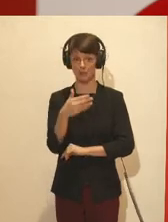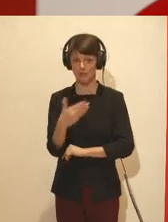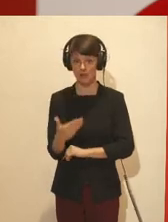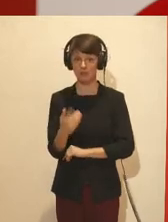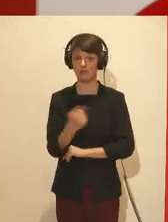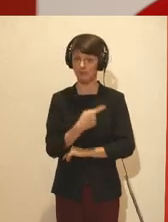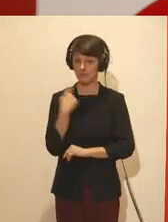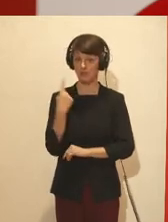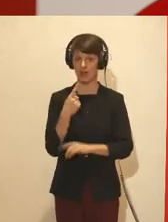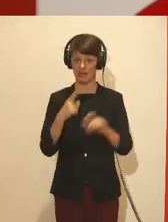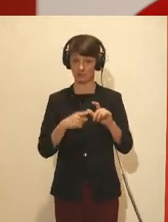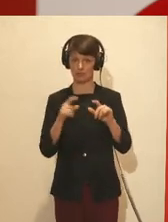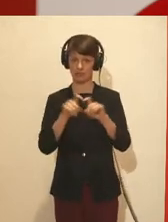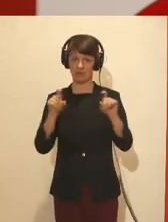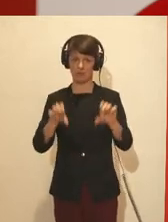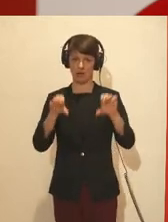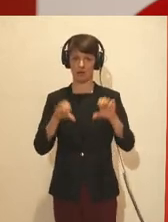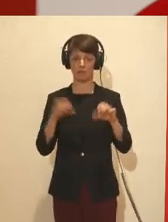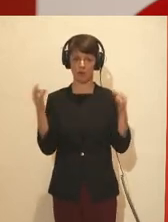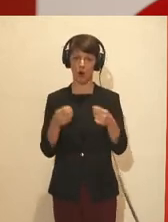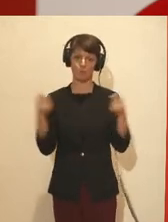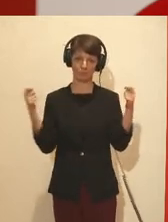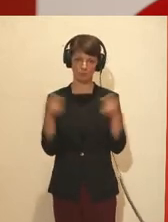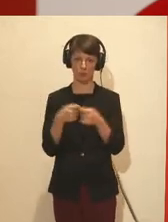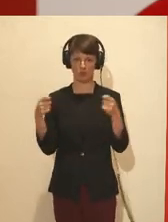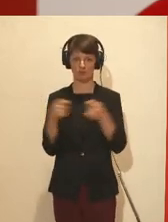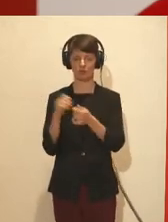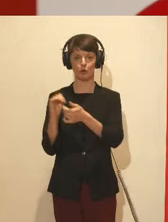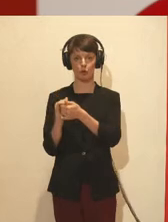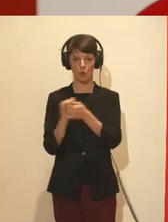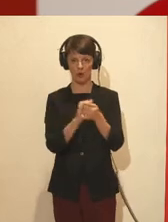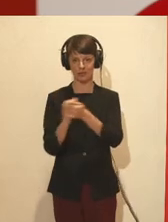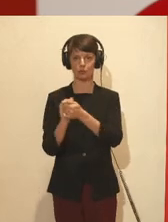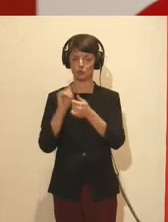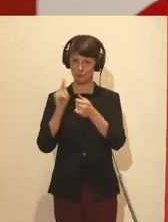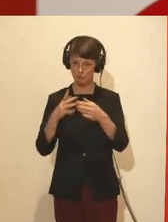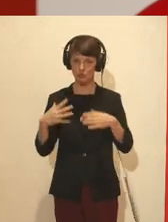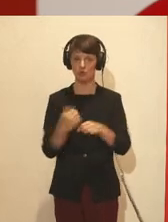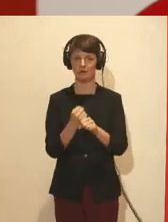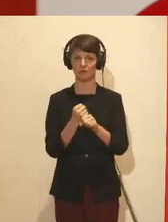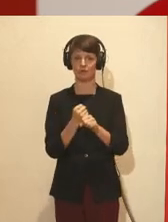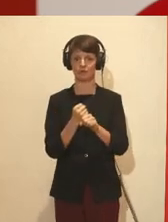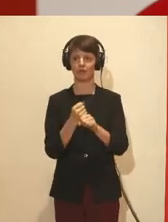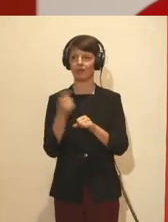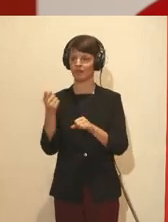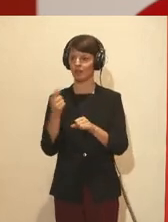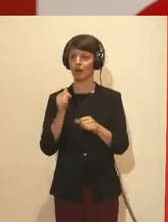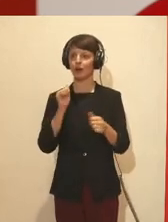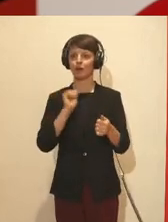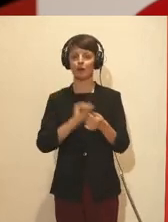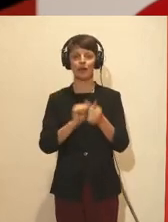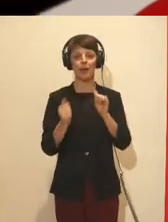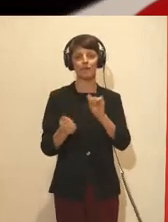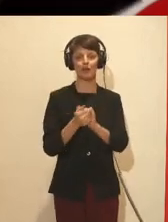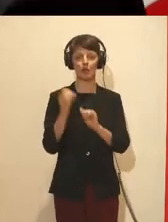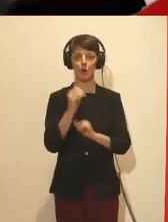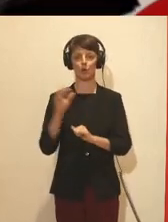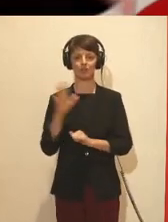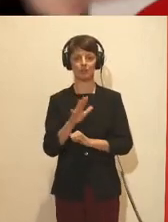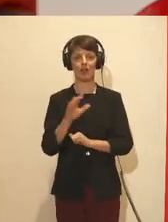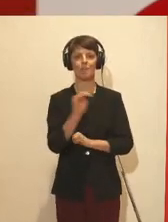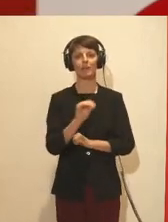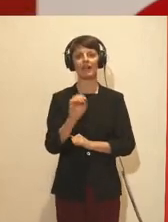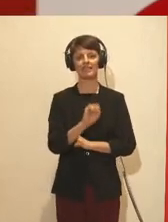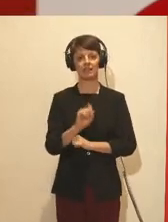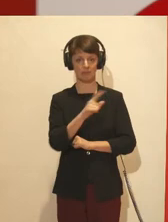unserem thema machen ein solches bündnis eine solche koalition auch zu schaffen ein ganz kämpferischer und michael fender